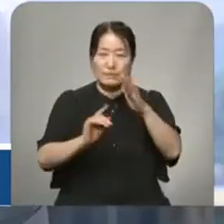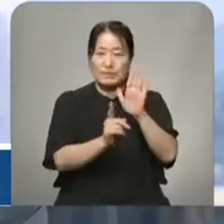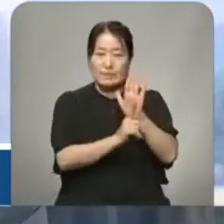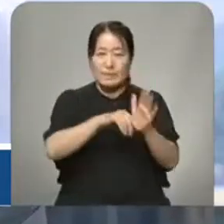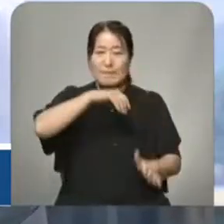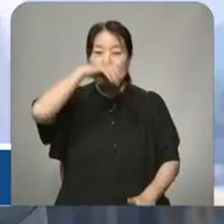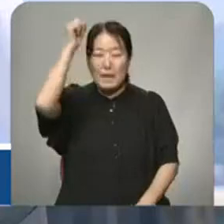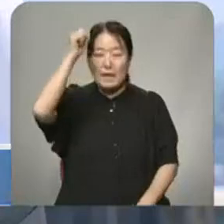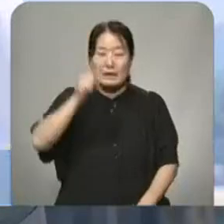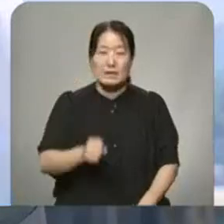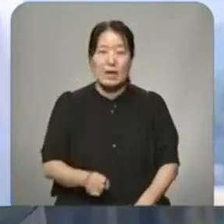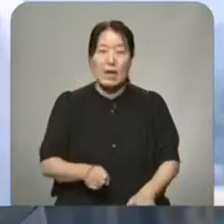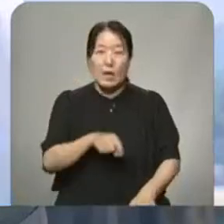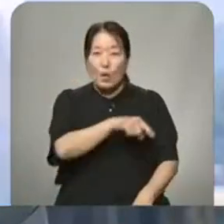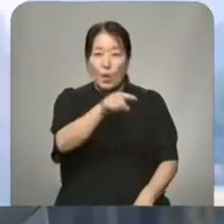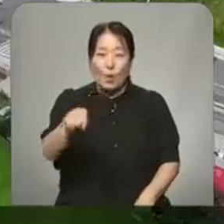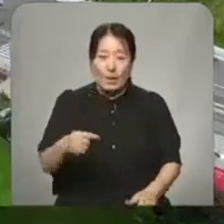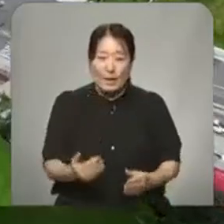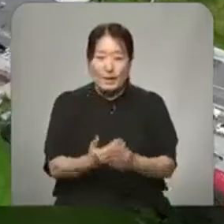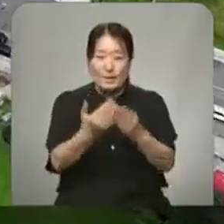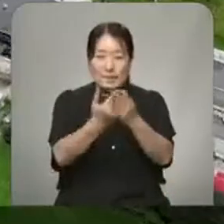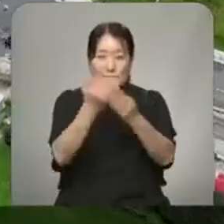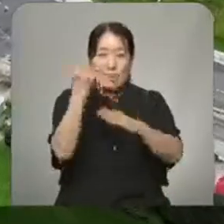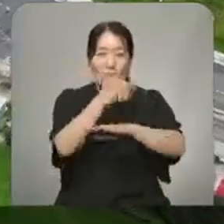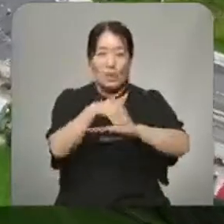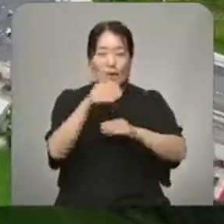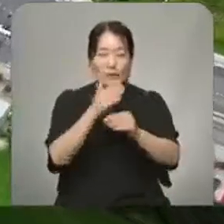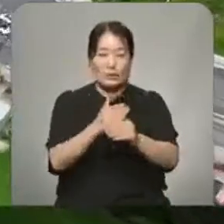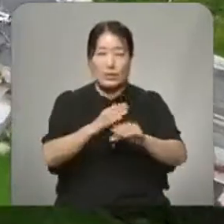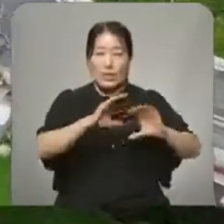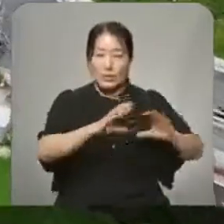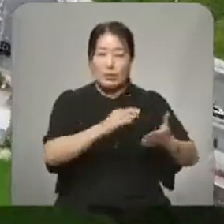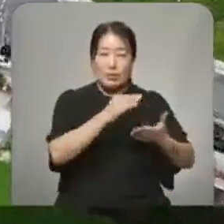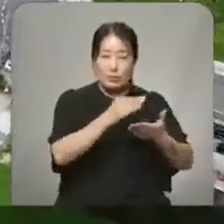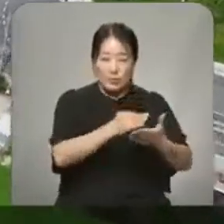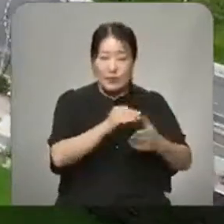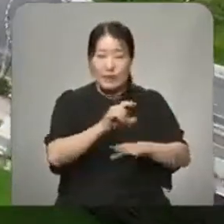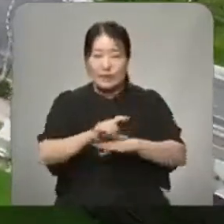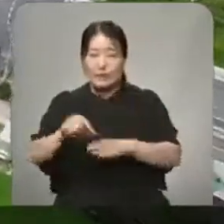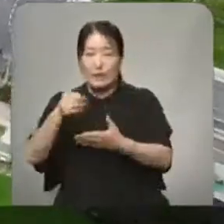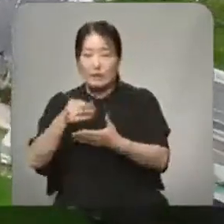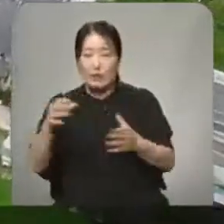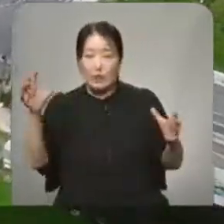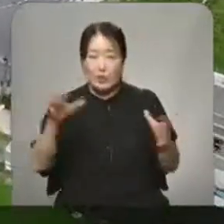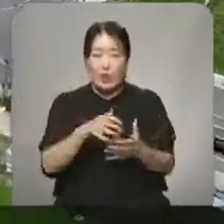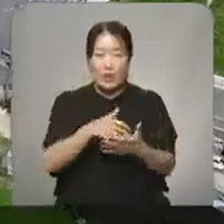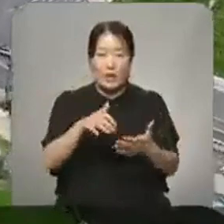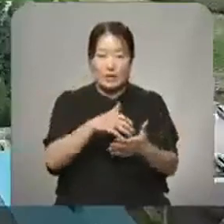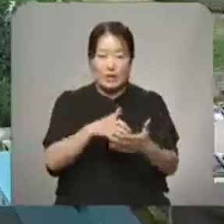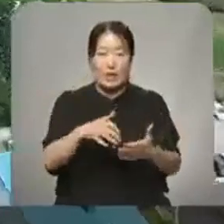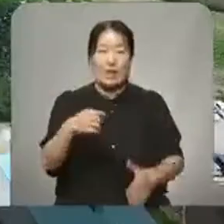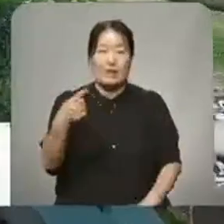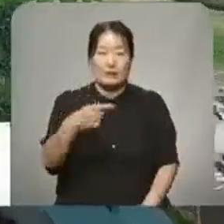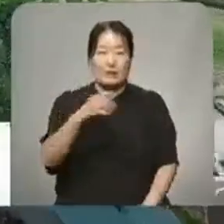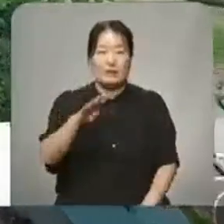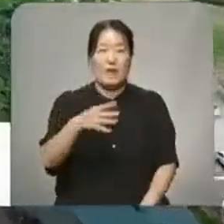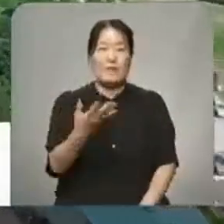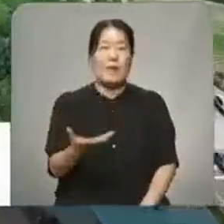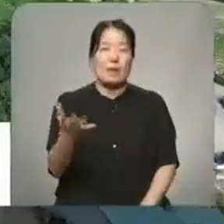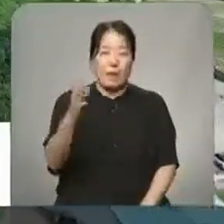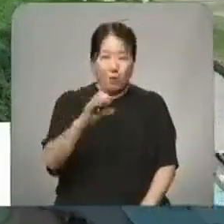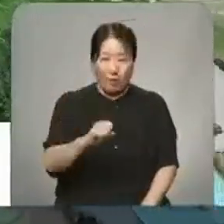한 도시개발 사업도 추진됩니다. 국비와 지방비, 민간 투자를 포함해 전체 사업비가 1,400억 원에